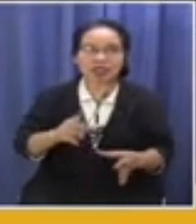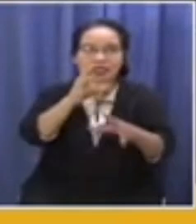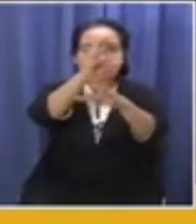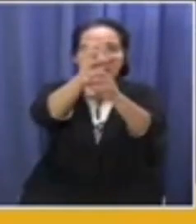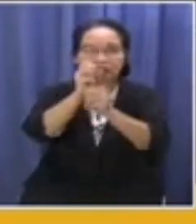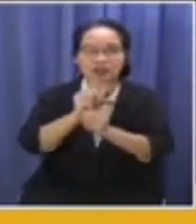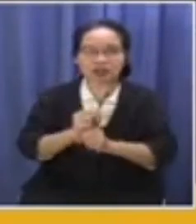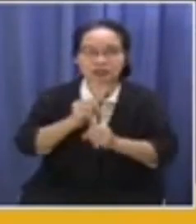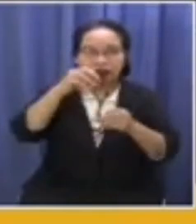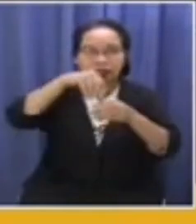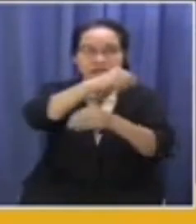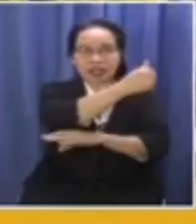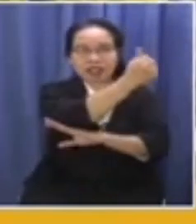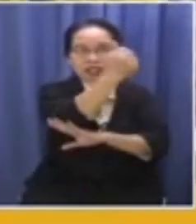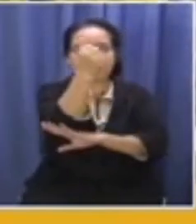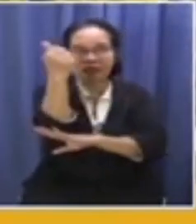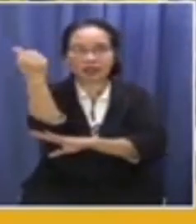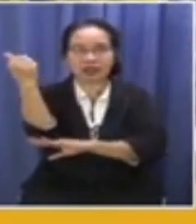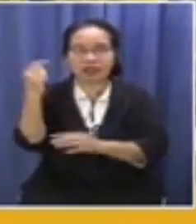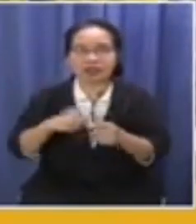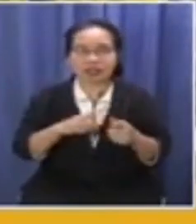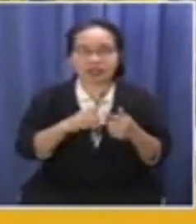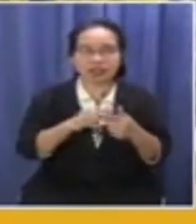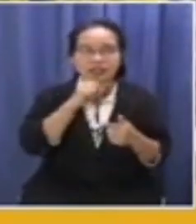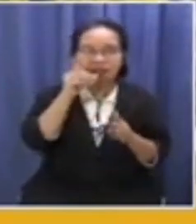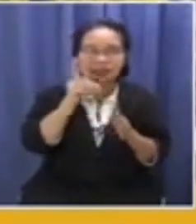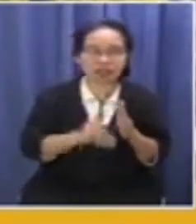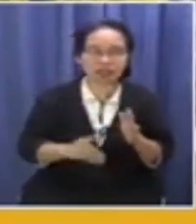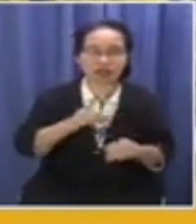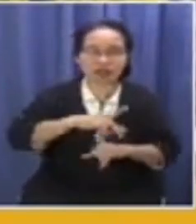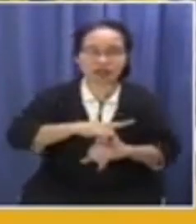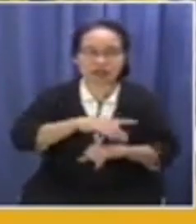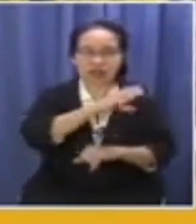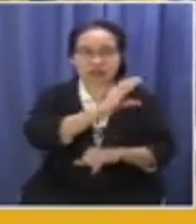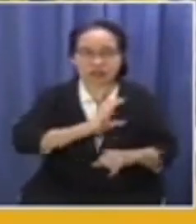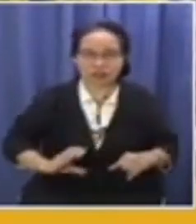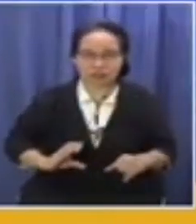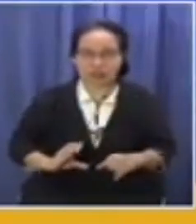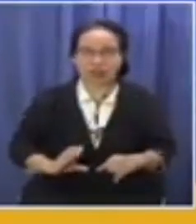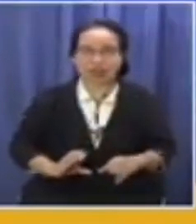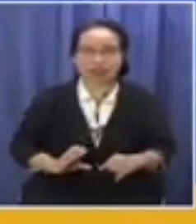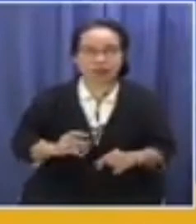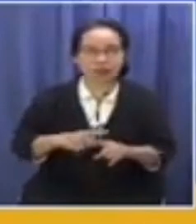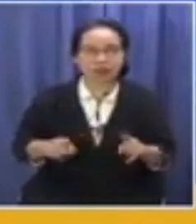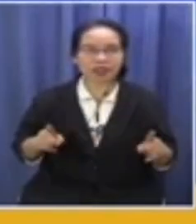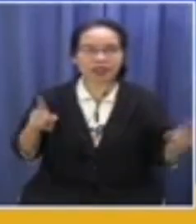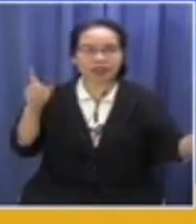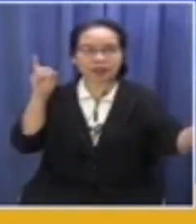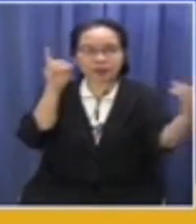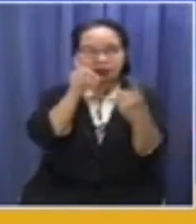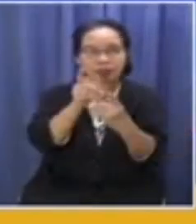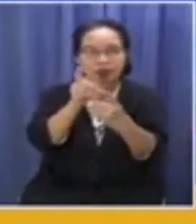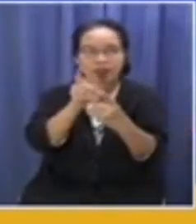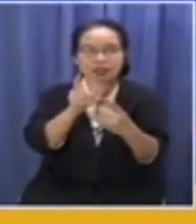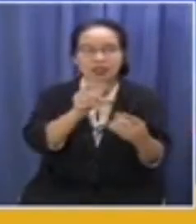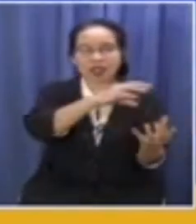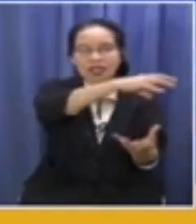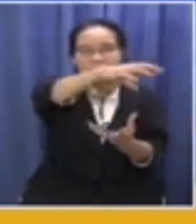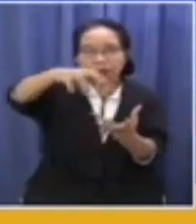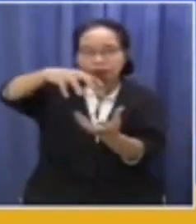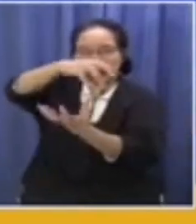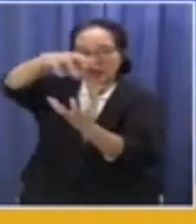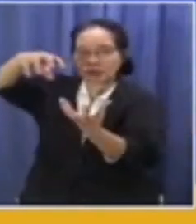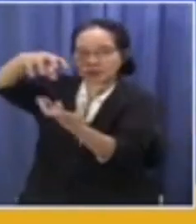caught up in the air so hindi po bababa sa lupa si Kristo kundi magsasalubong doun sa